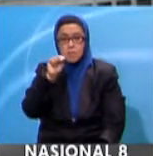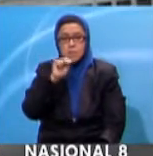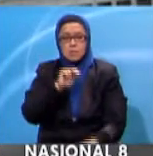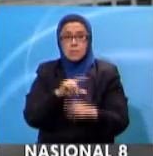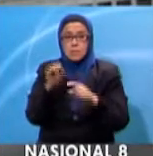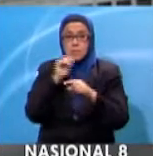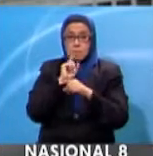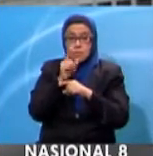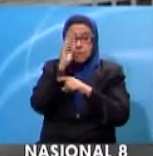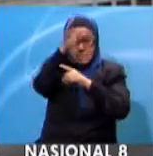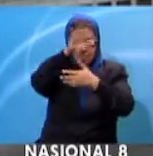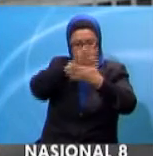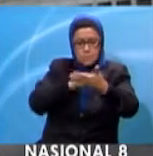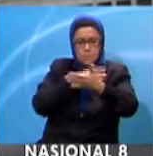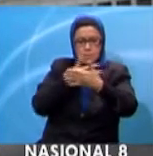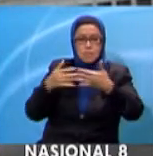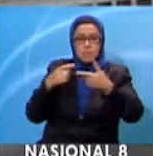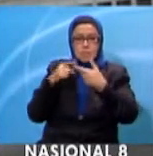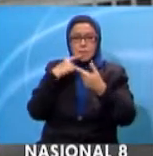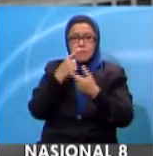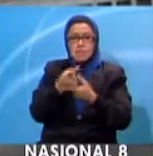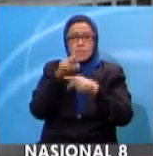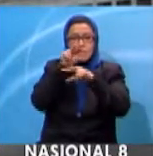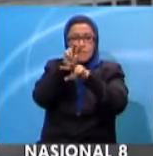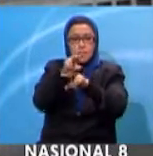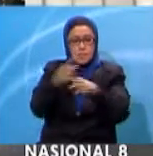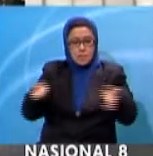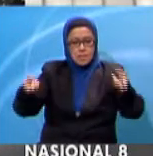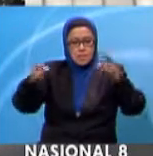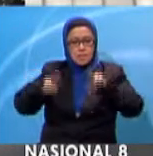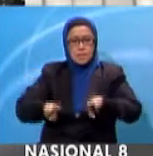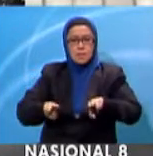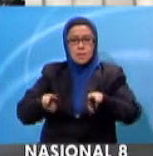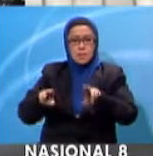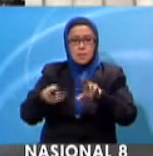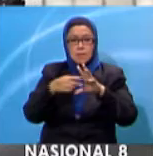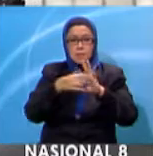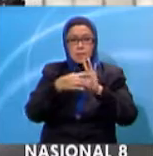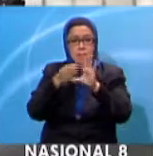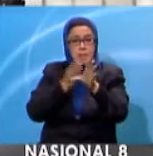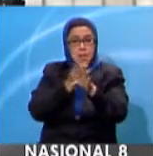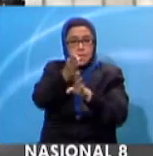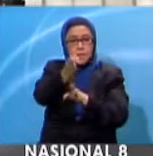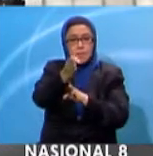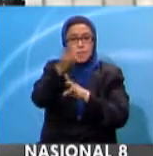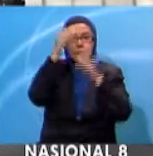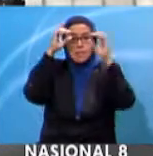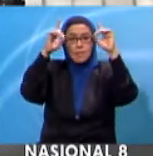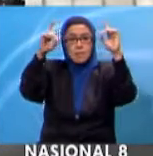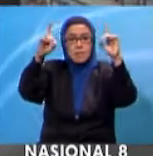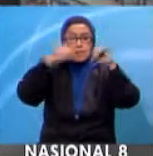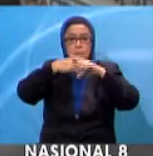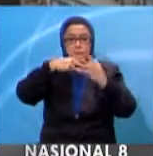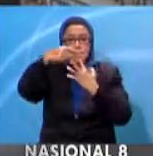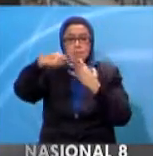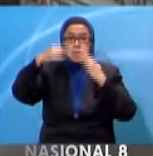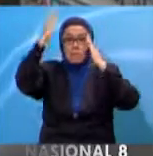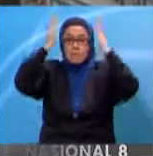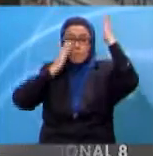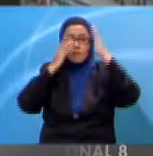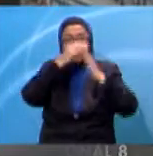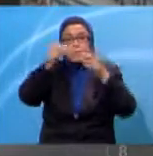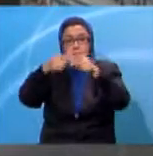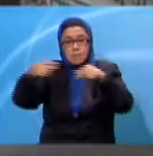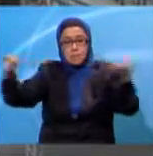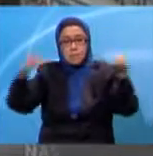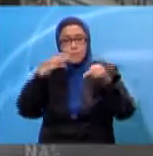juga dijadual menyaksikan majlis menandatangani memorandum kerjasama di dalam bidang pendidikan antara Malaysia dan Jepun dan